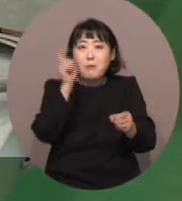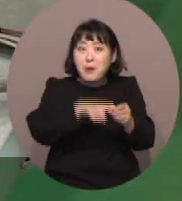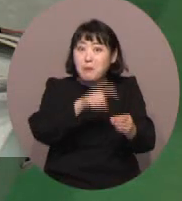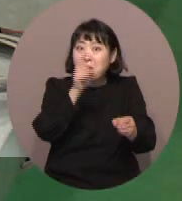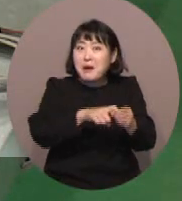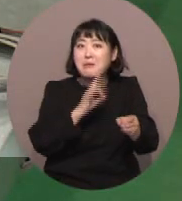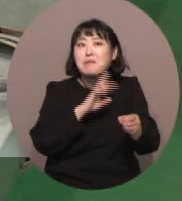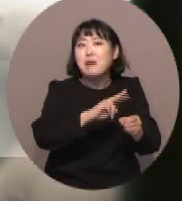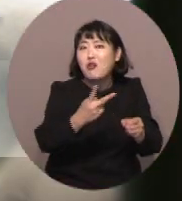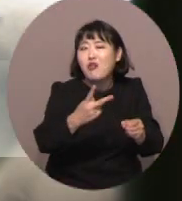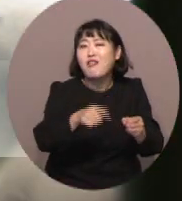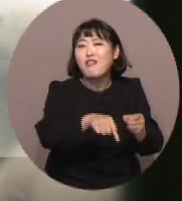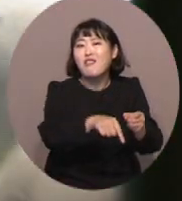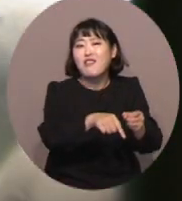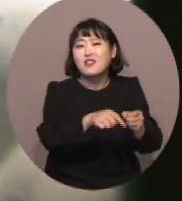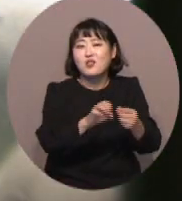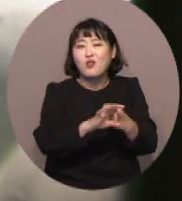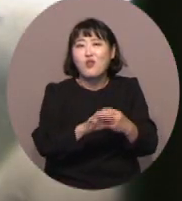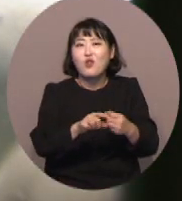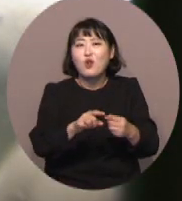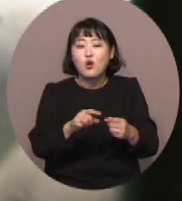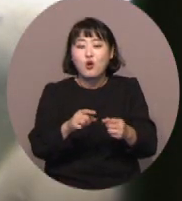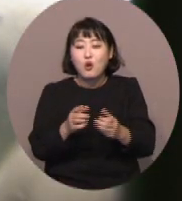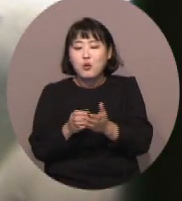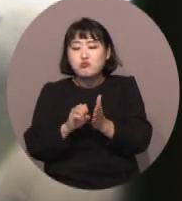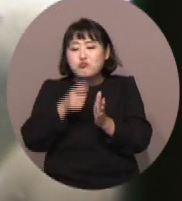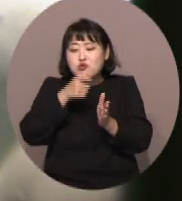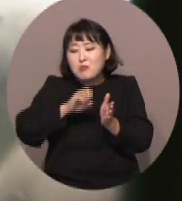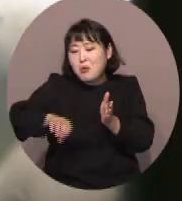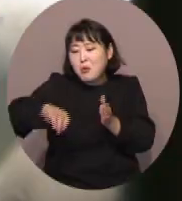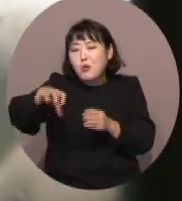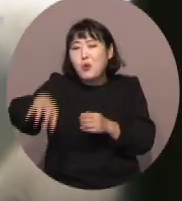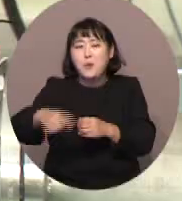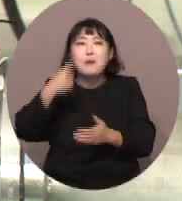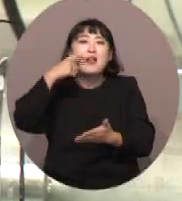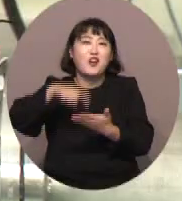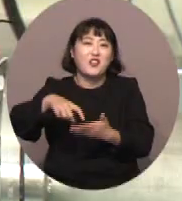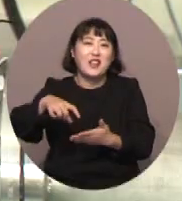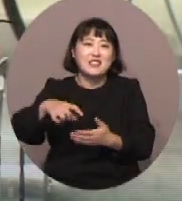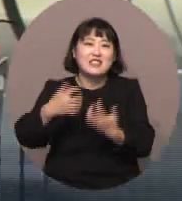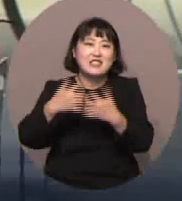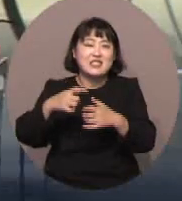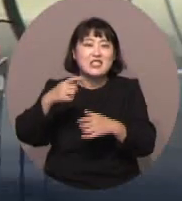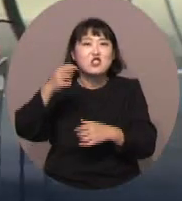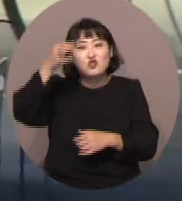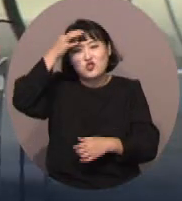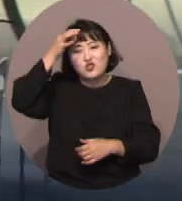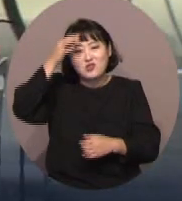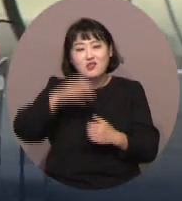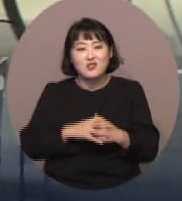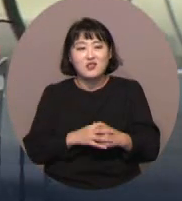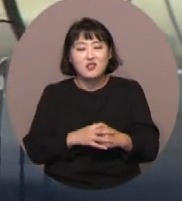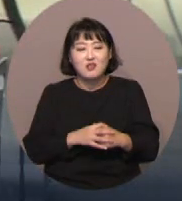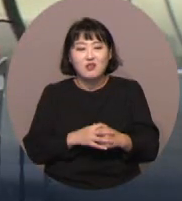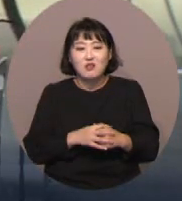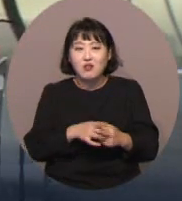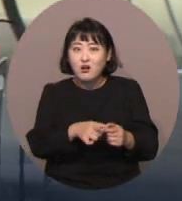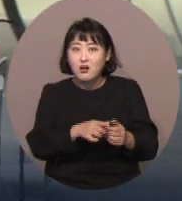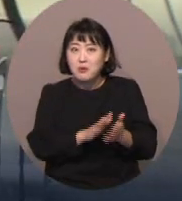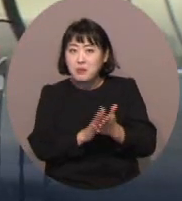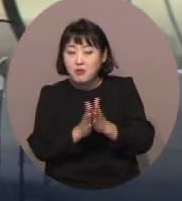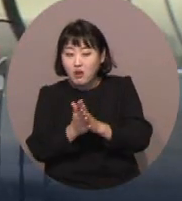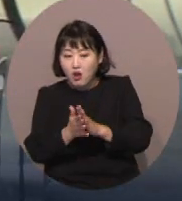닫으며 압력 센서로 전해지는 누수 위치를 찾아냅니다 밸브의 압력을 변화시켜 가면서이